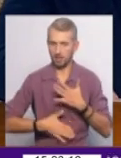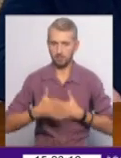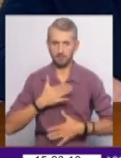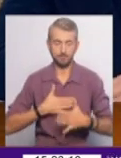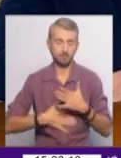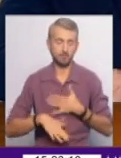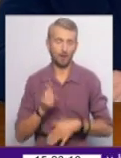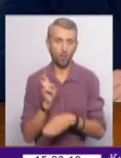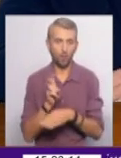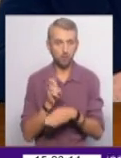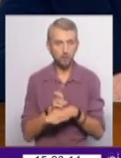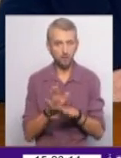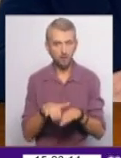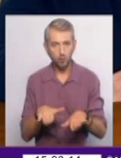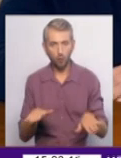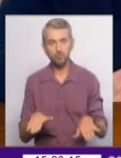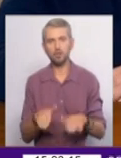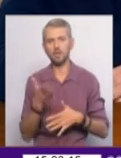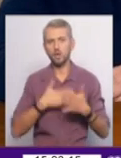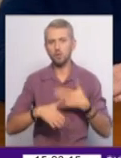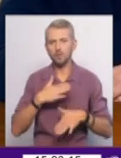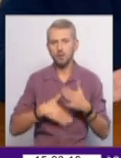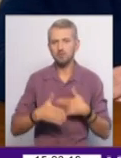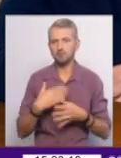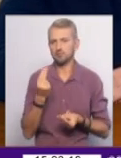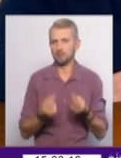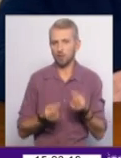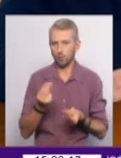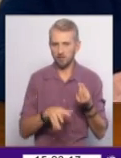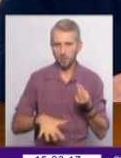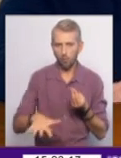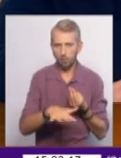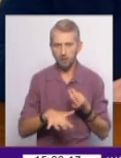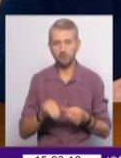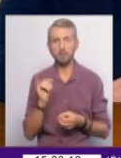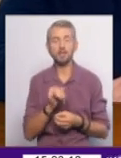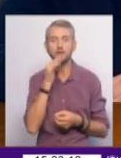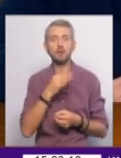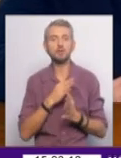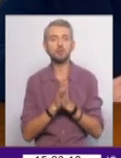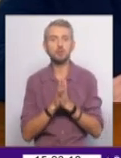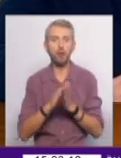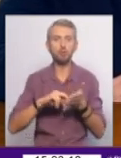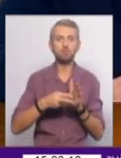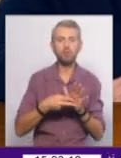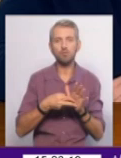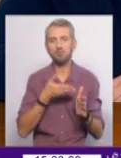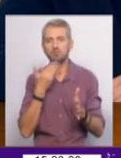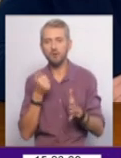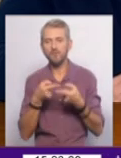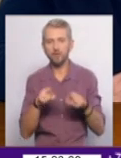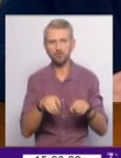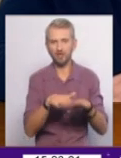ходять до садочку, задоволені яскравими ігровими комплексами. І скажіть, будь ласка, чи планується і в інших